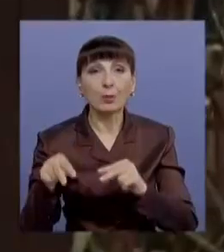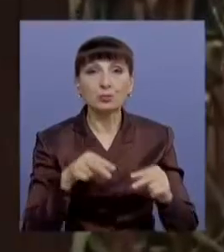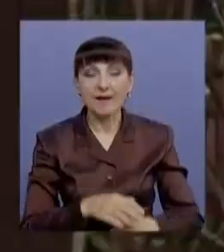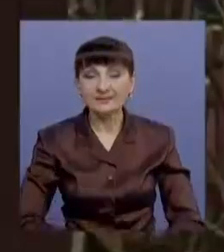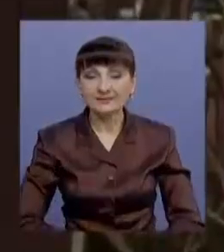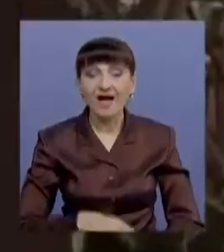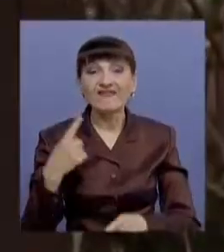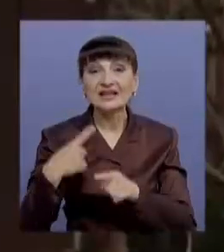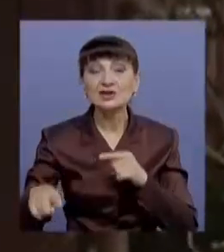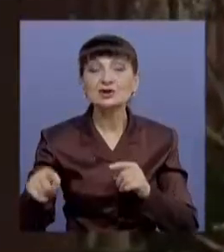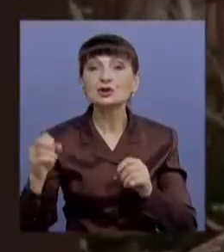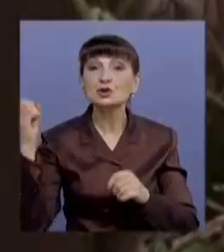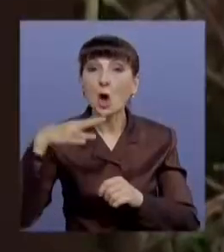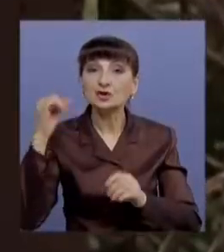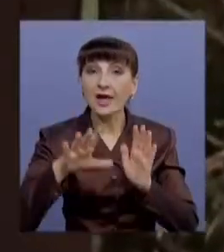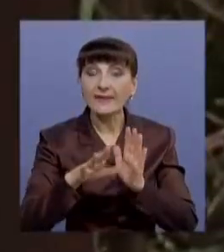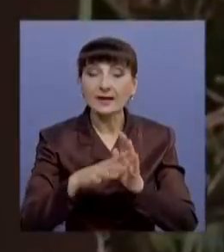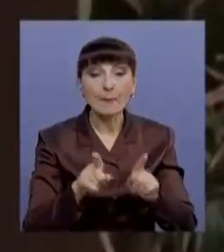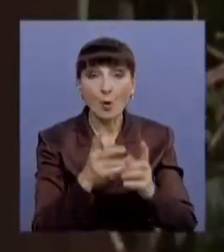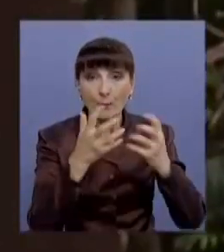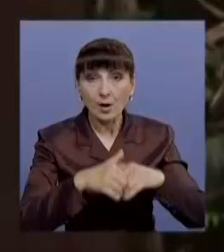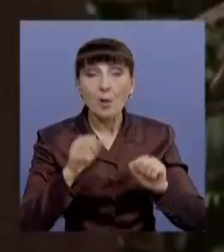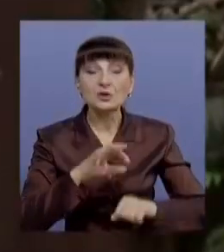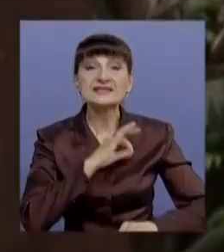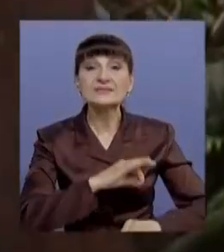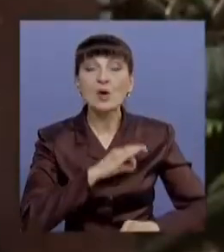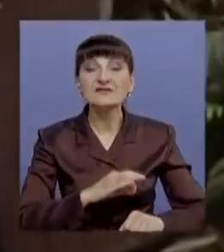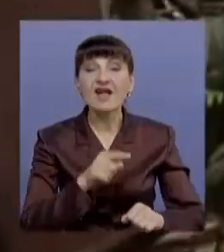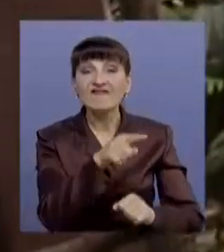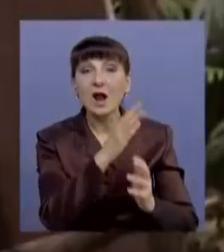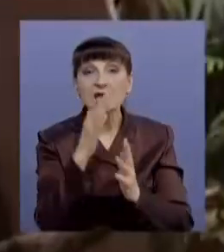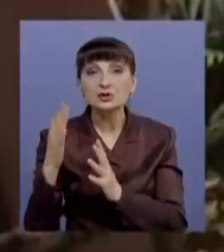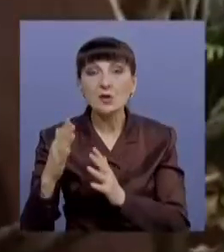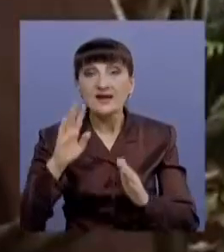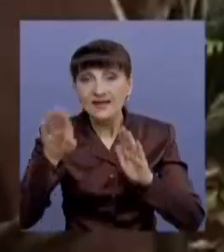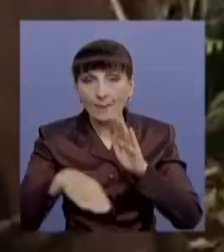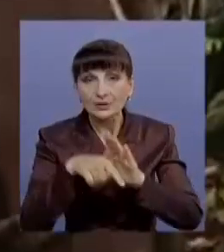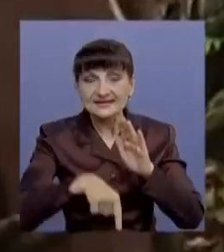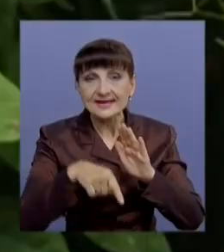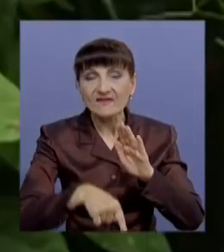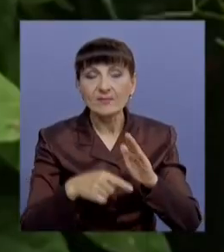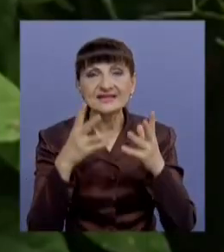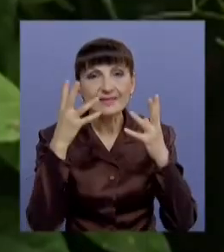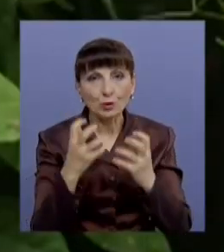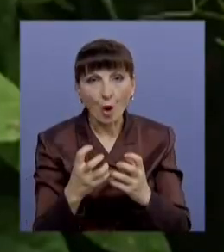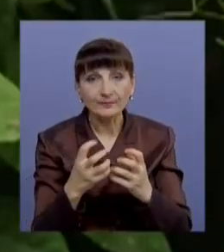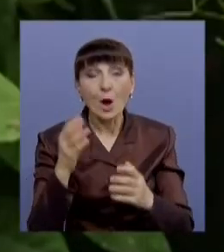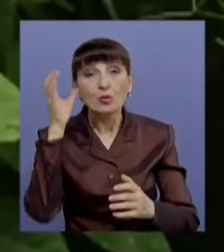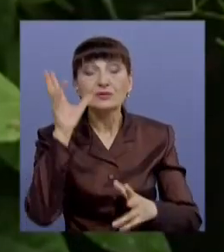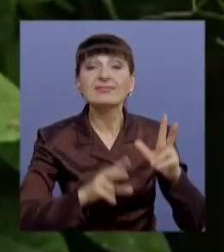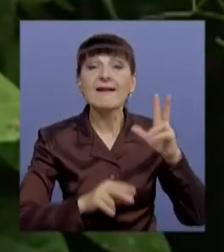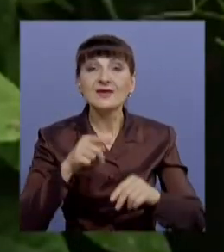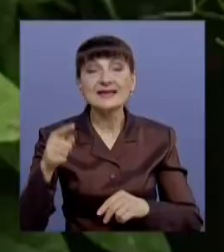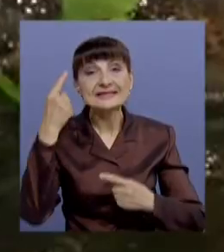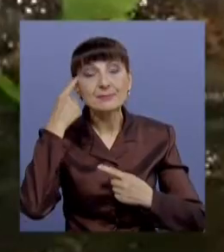В отличие от солнечной энергии, подобные установки можно будет использовать в джунглях, где под деревьями обычно темно и влажно. Ученые надеются, что